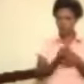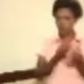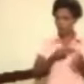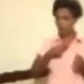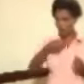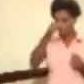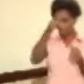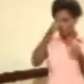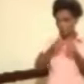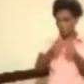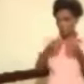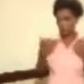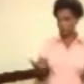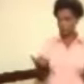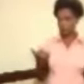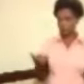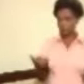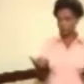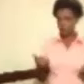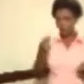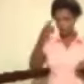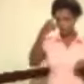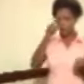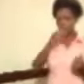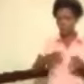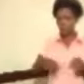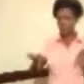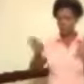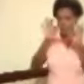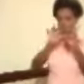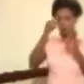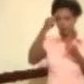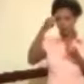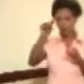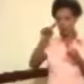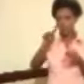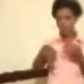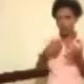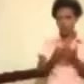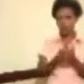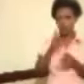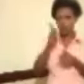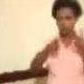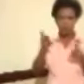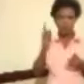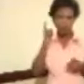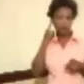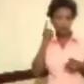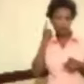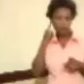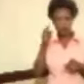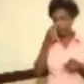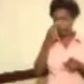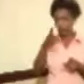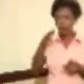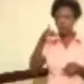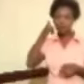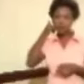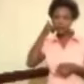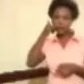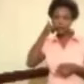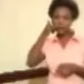rappeler nous que jeudi à émission spéciale téléspectateurs avec tout auditeur pour avoir possibilité pour yo relayer par